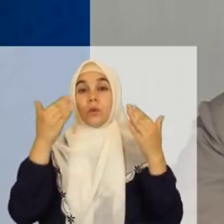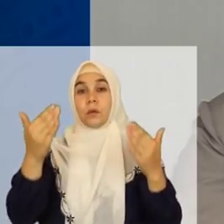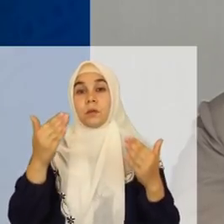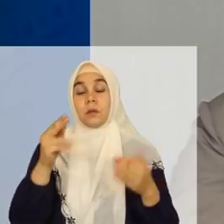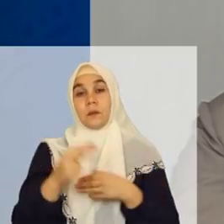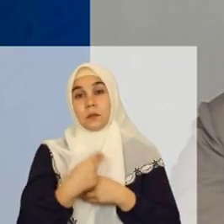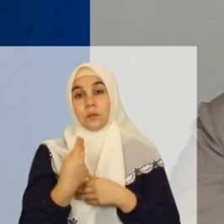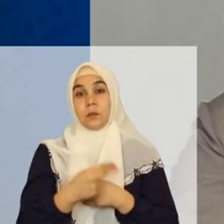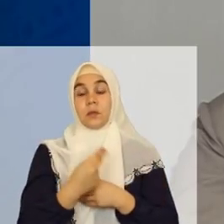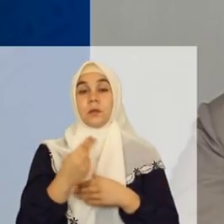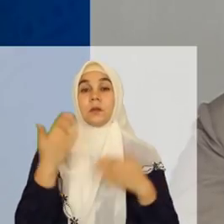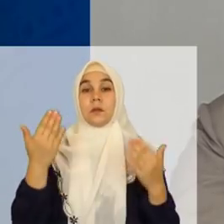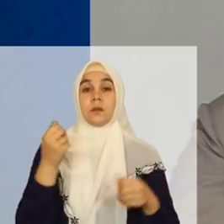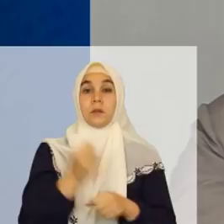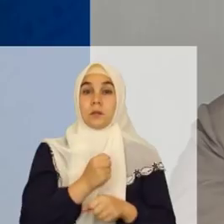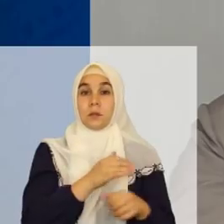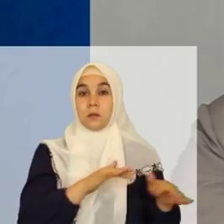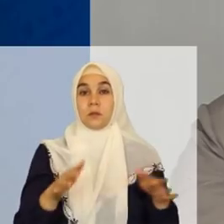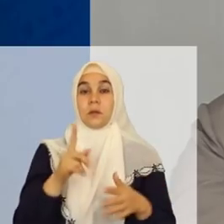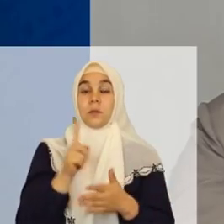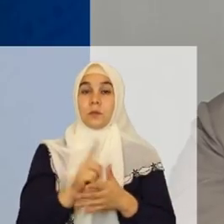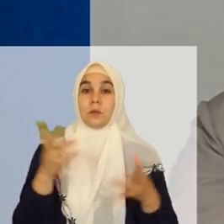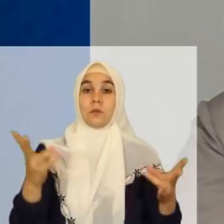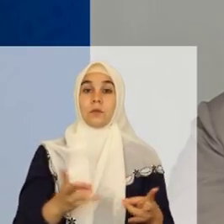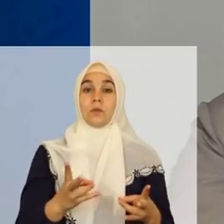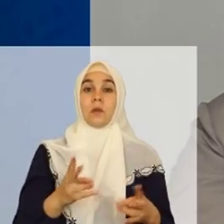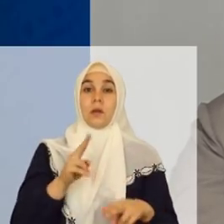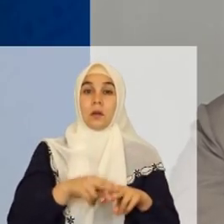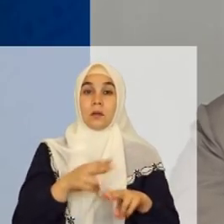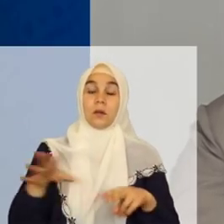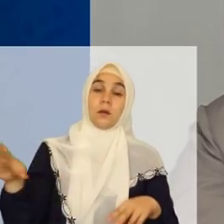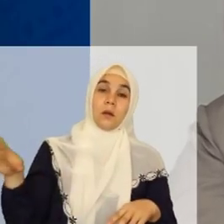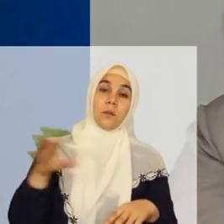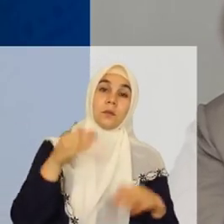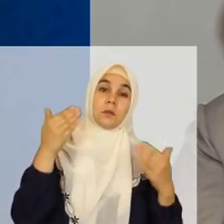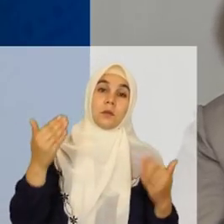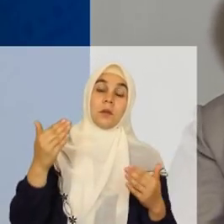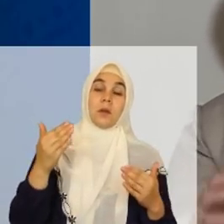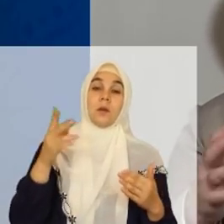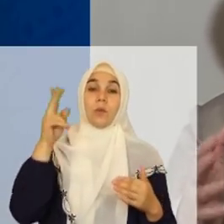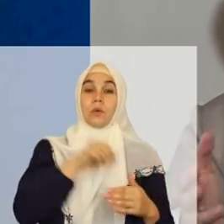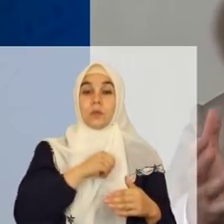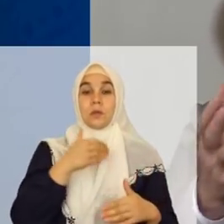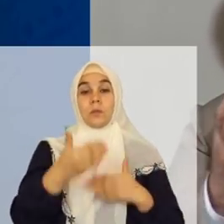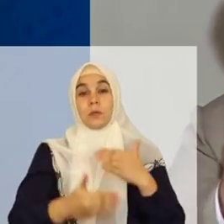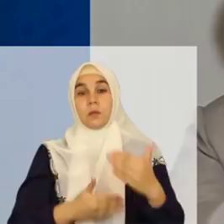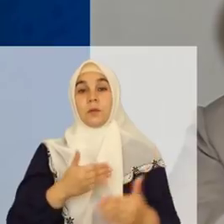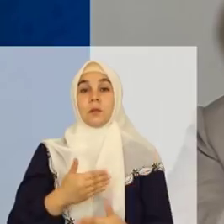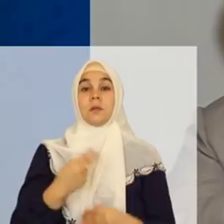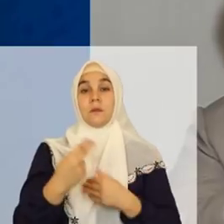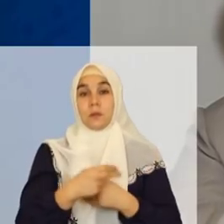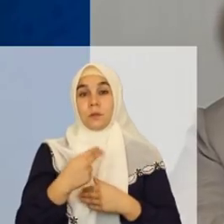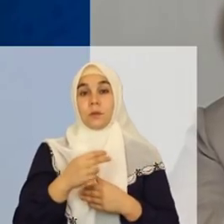Ruhimizni tarbiyalanishi uchun xizmat qilishi kerak. Bu narsalarning hammasi inshaalloh sekin-sekin